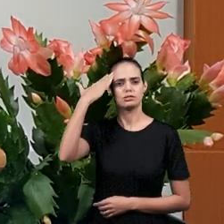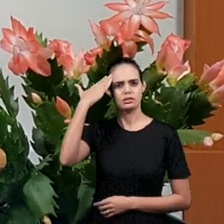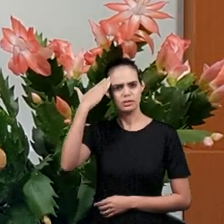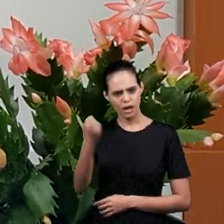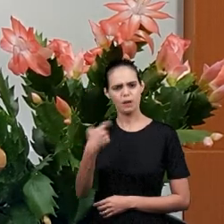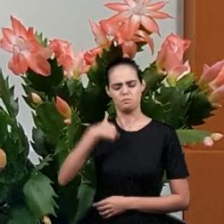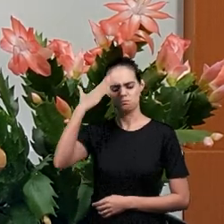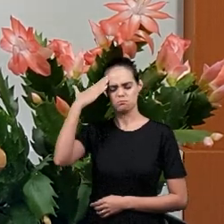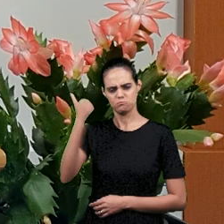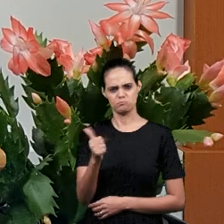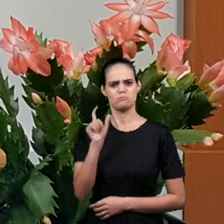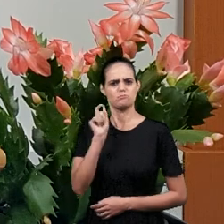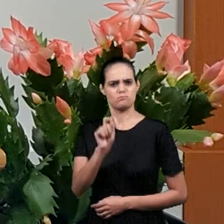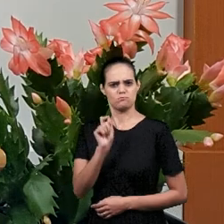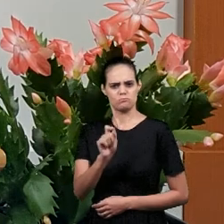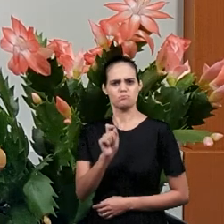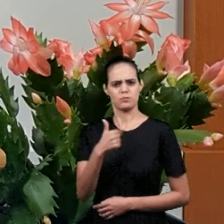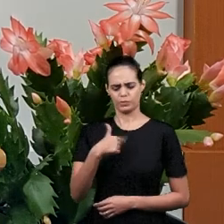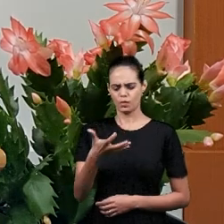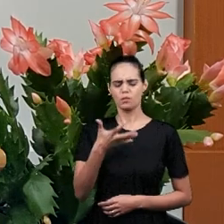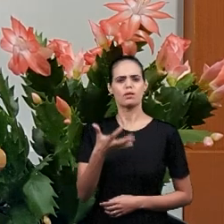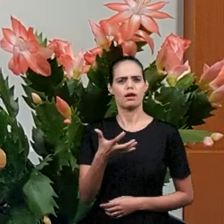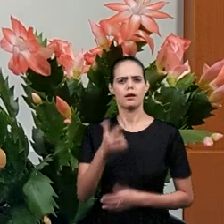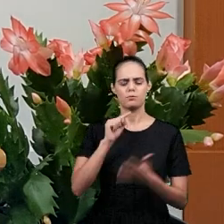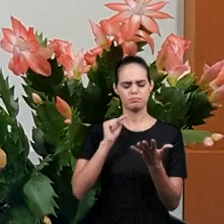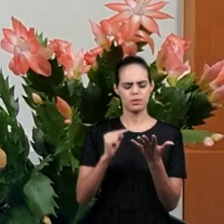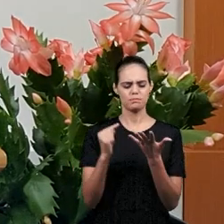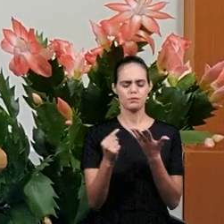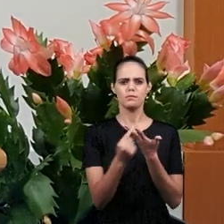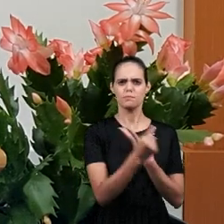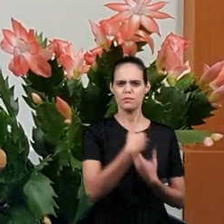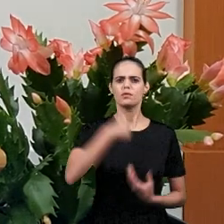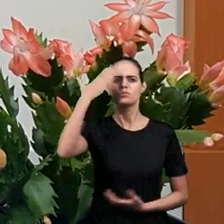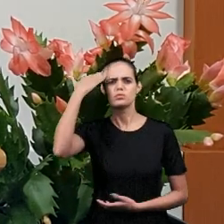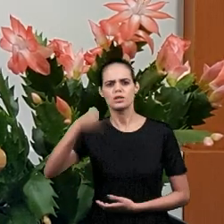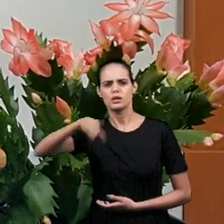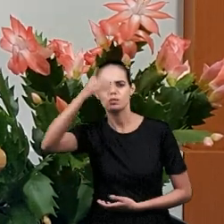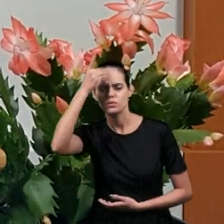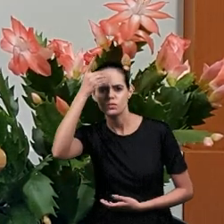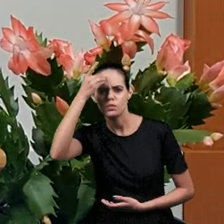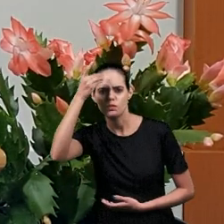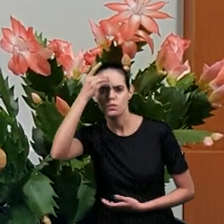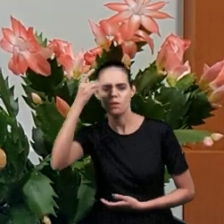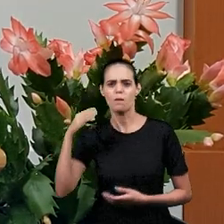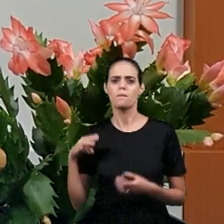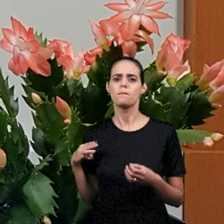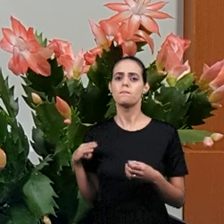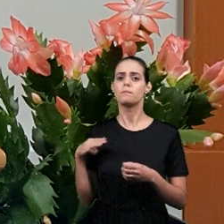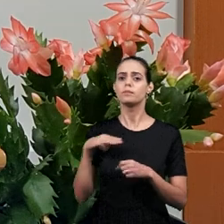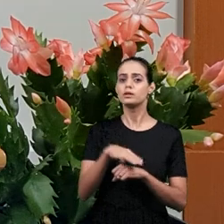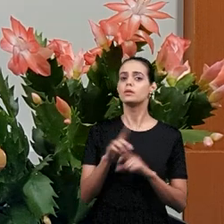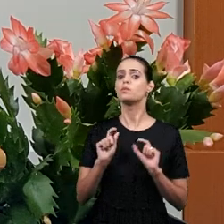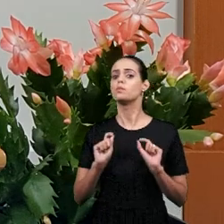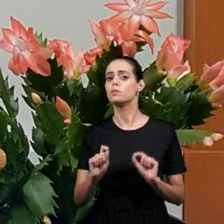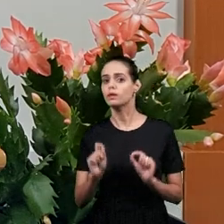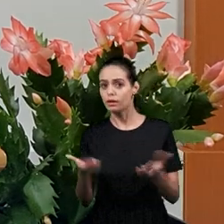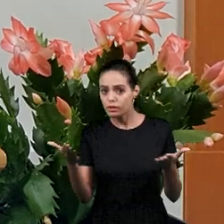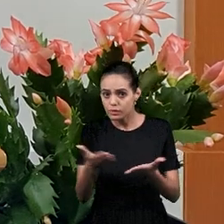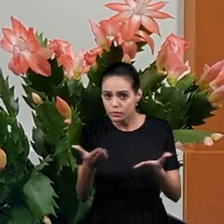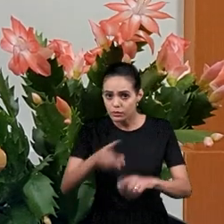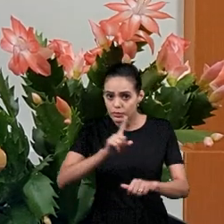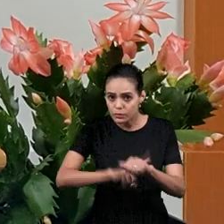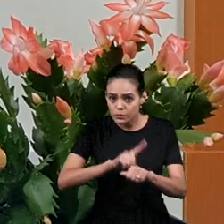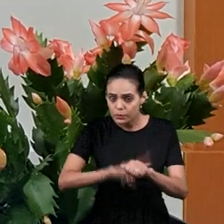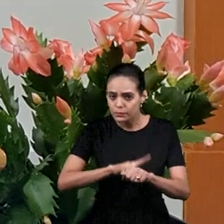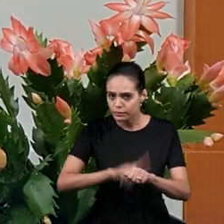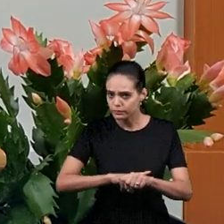spirituels. Il sait le ministère qui est donné à qui à ce moment. Donc, voyez bien, il était parmi les